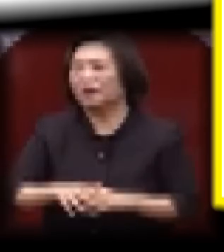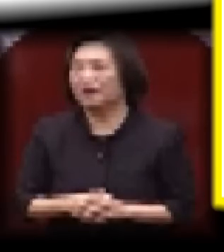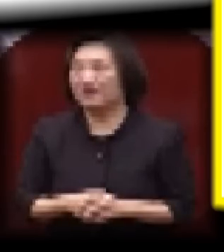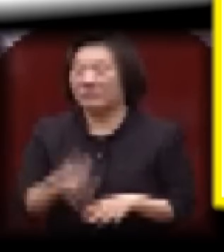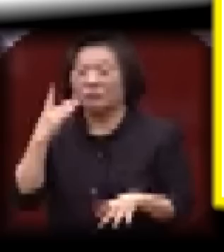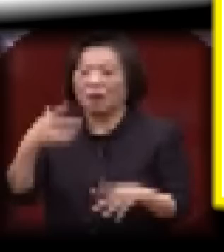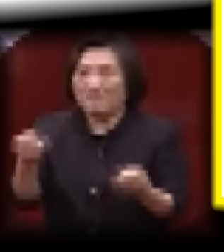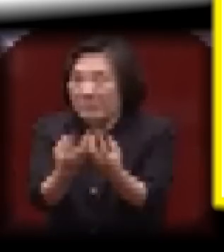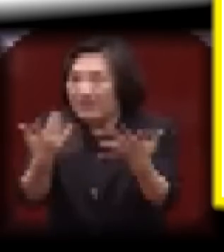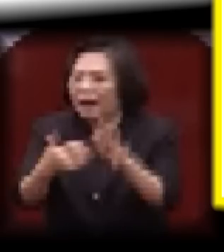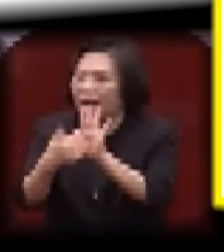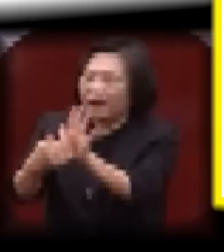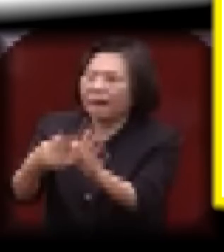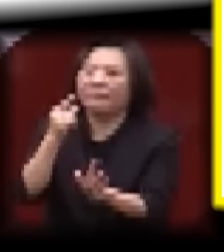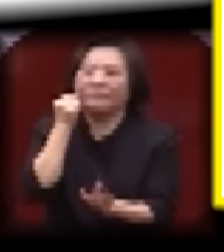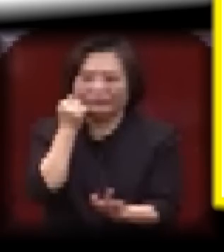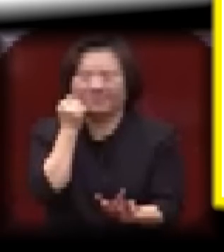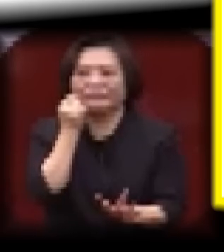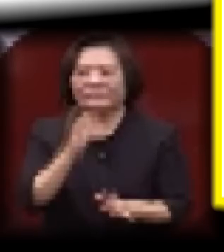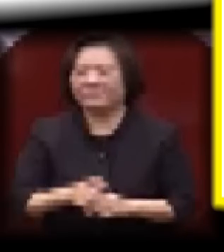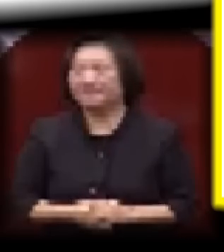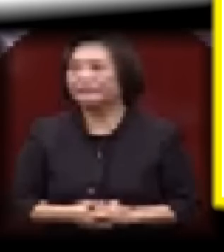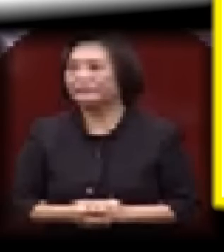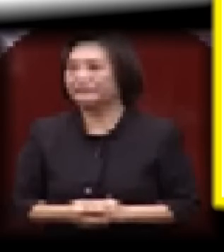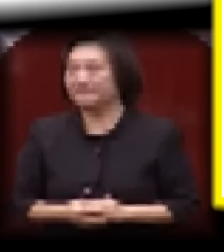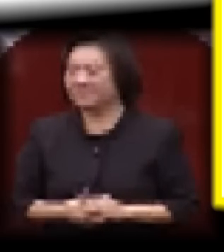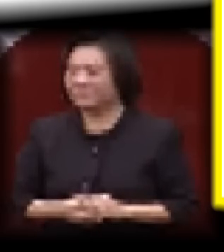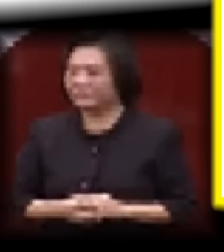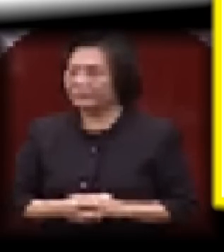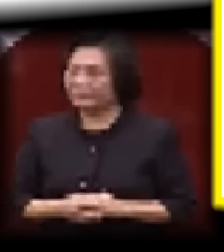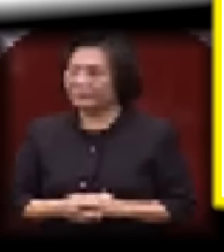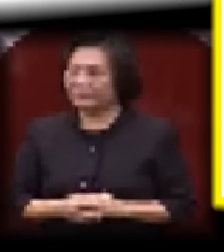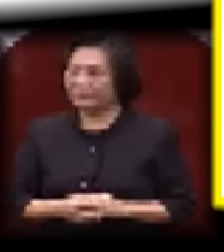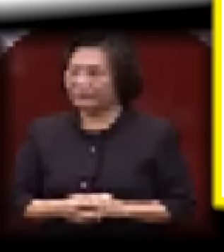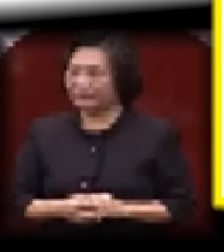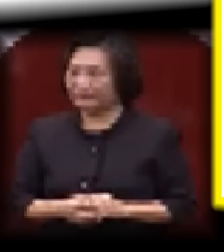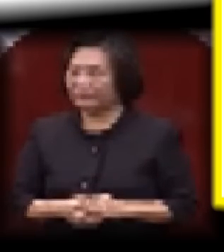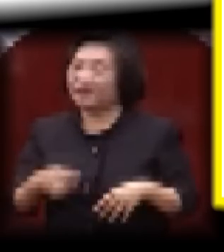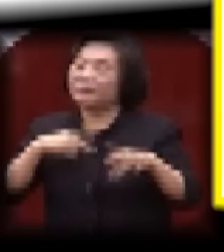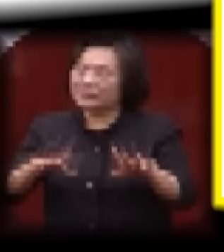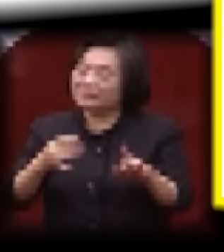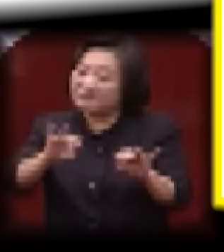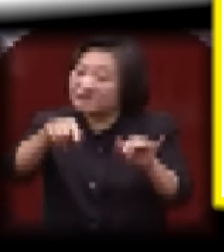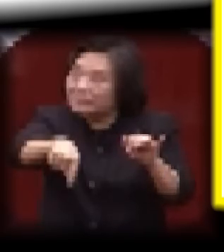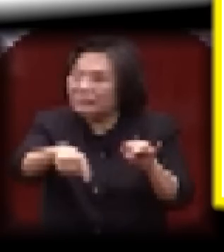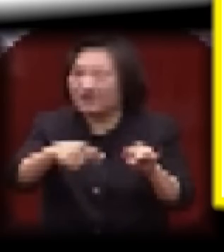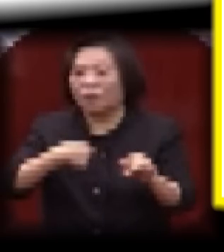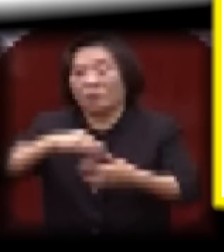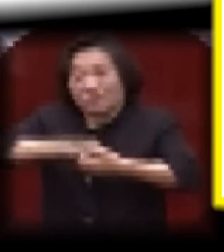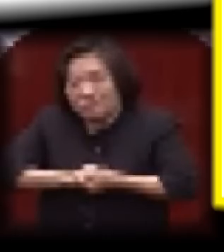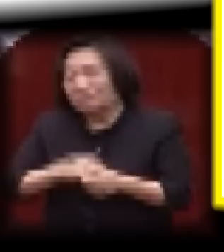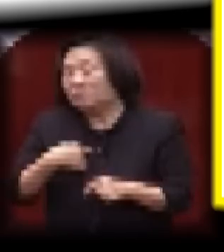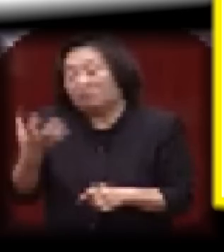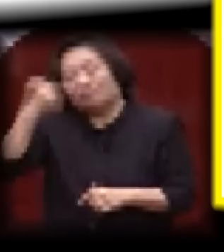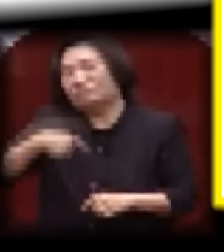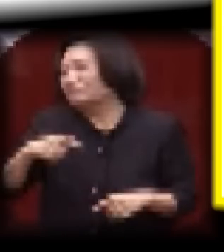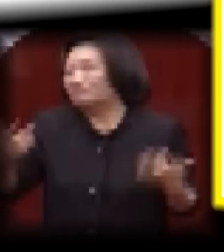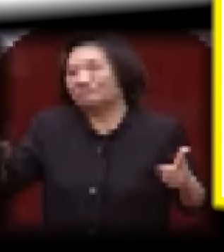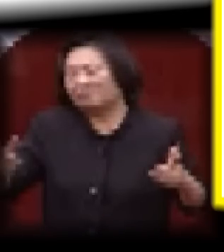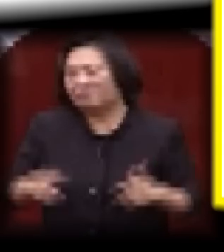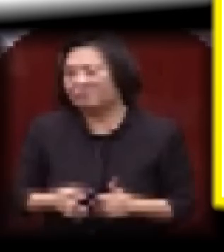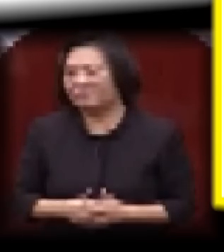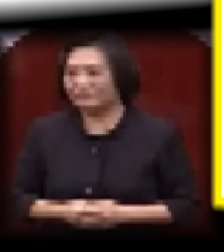面是相当困难。那我的态度是这样的选在那个地方不是我决定的